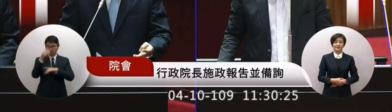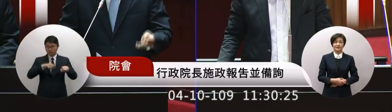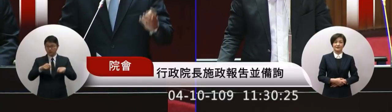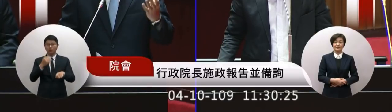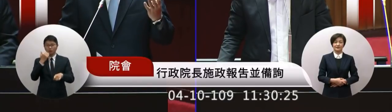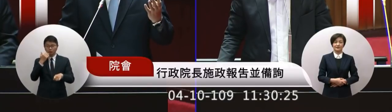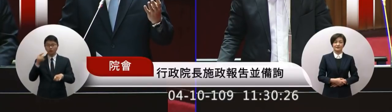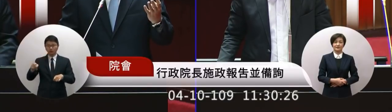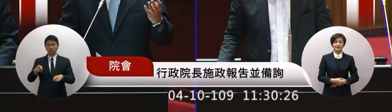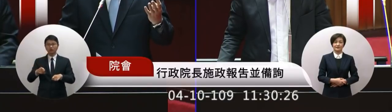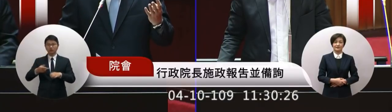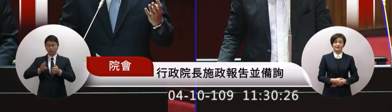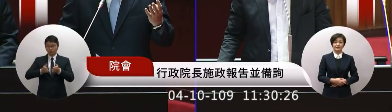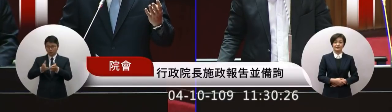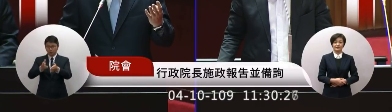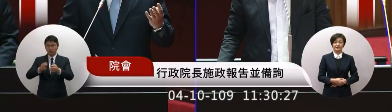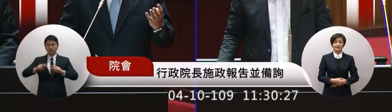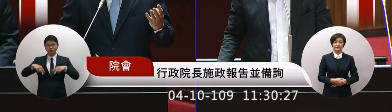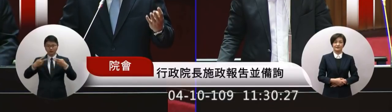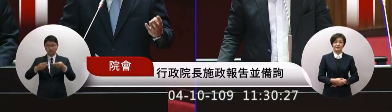化，啊是这个